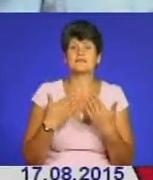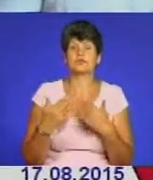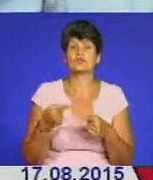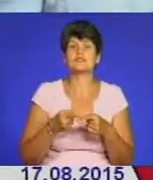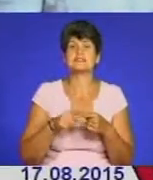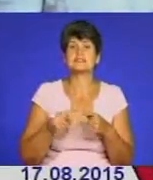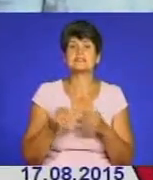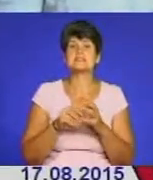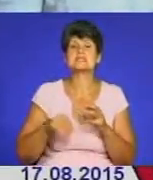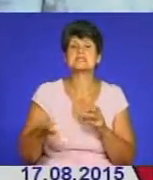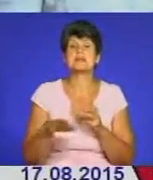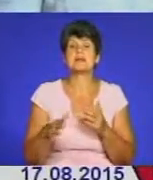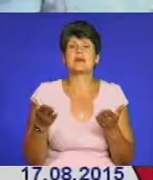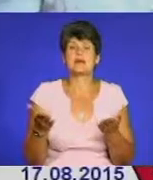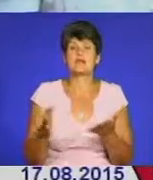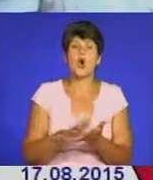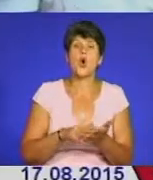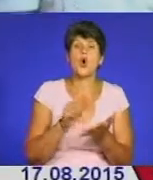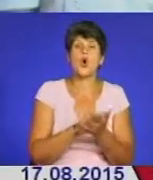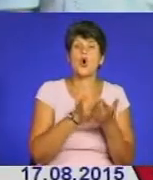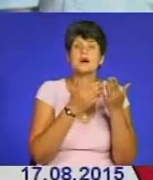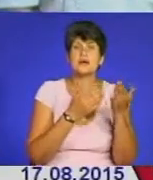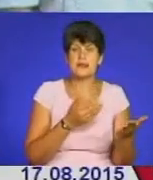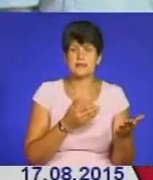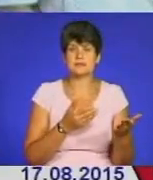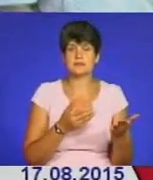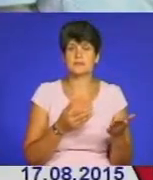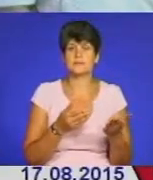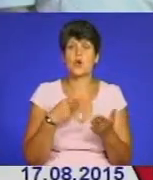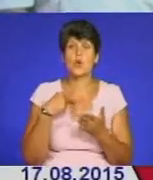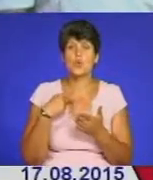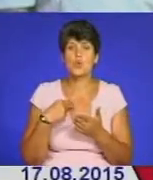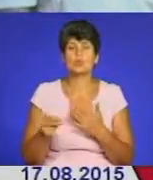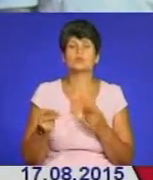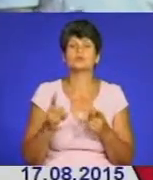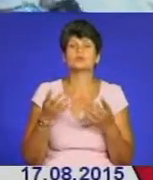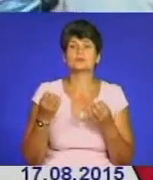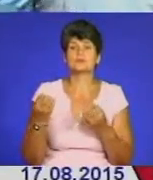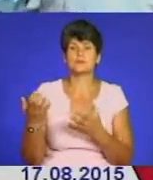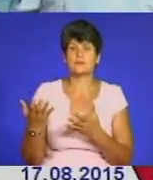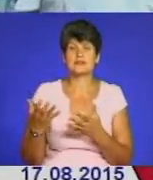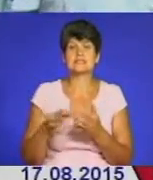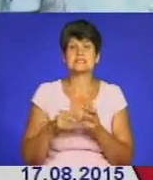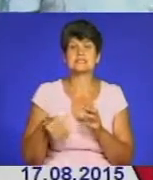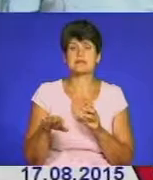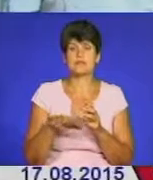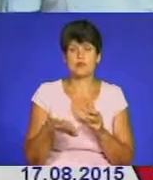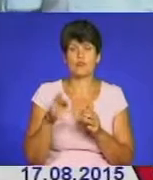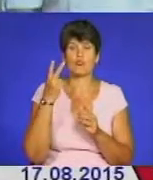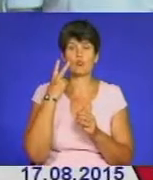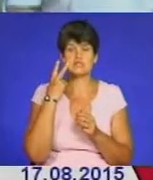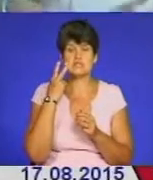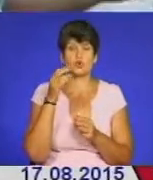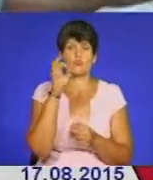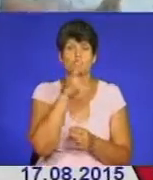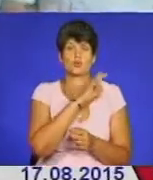земельної ділянки? Яким чином? Оренда земельної ділянки, там купили, ще щось? Земельна ділянка в постійному